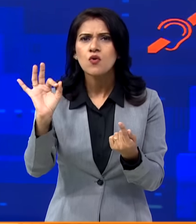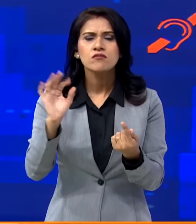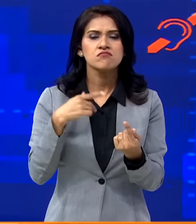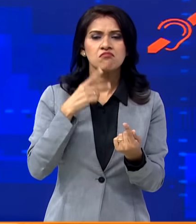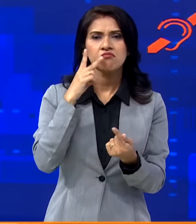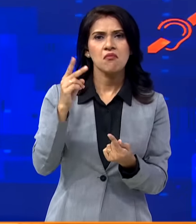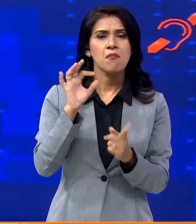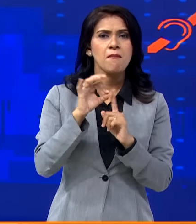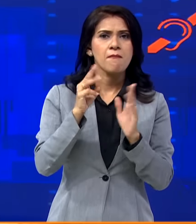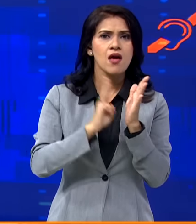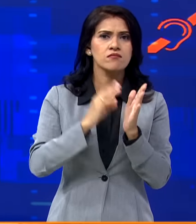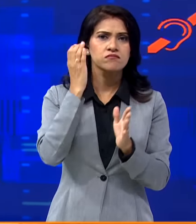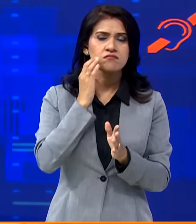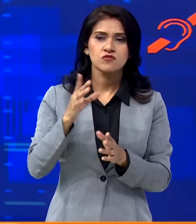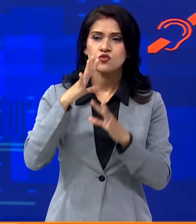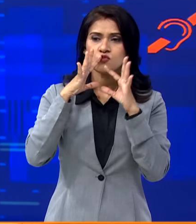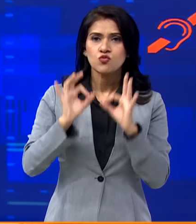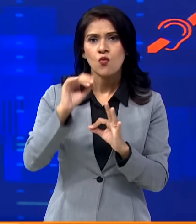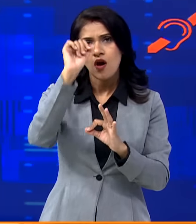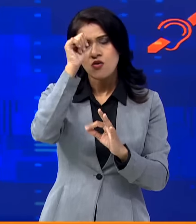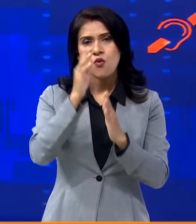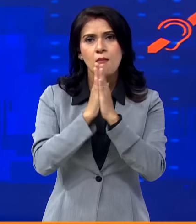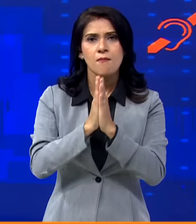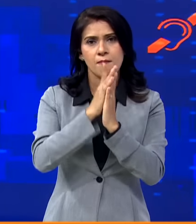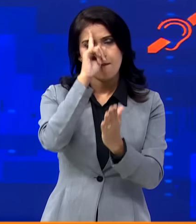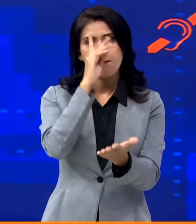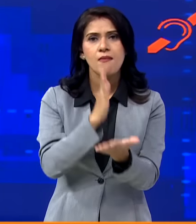नहीं लगे जिससे कलकी धाम का शिलान्यास कराया